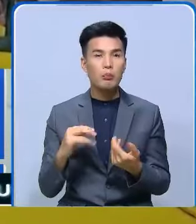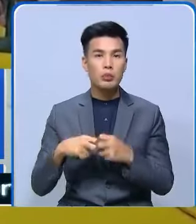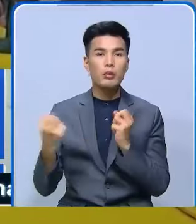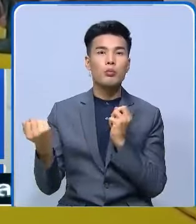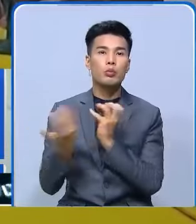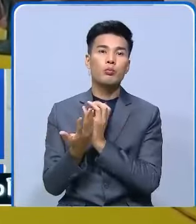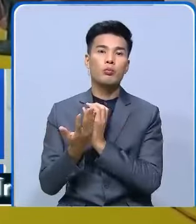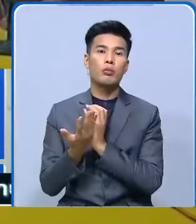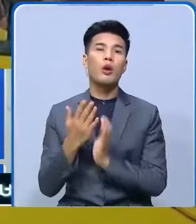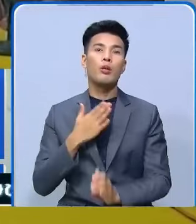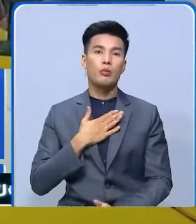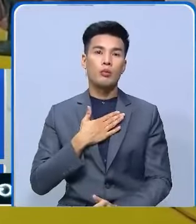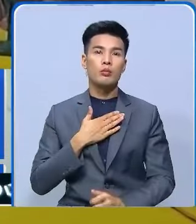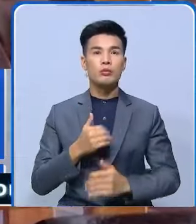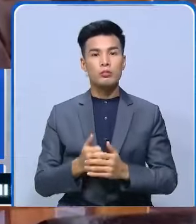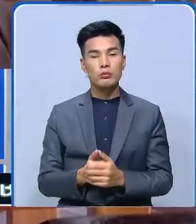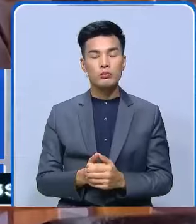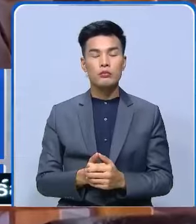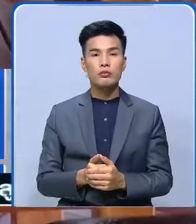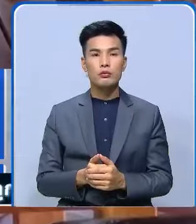กระทบนับจากนี้ไป